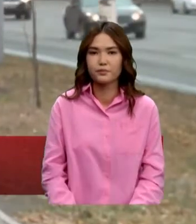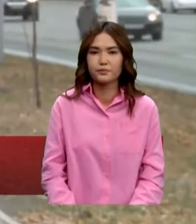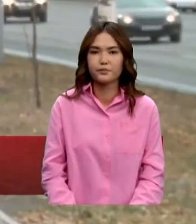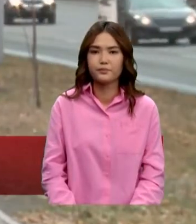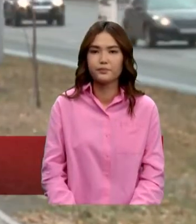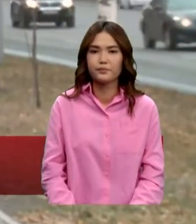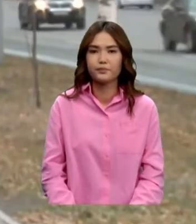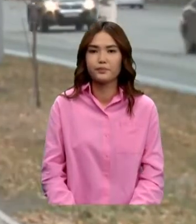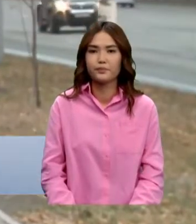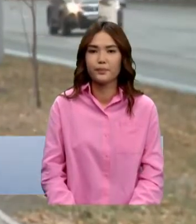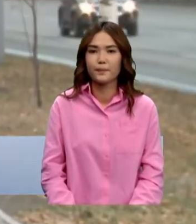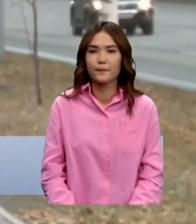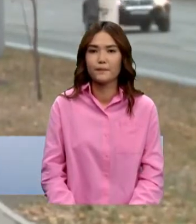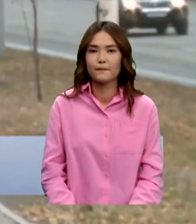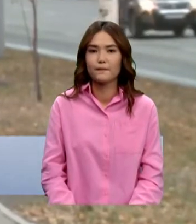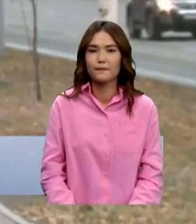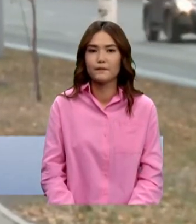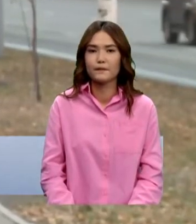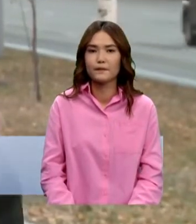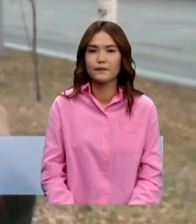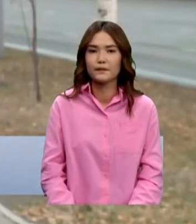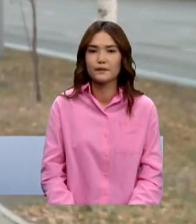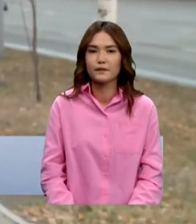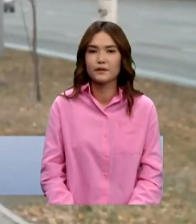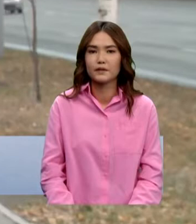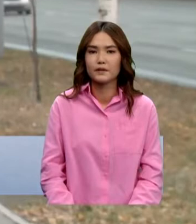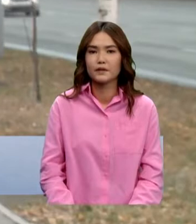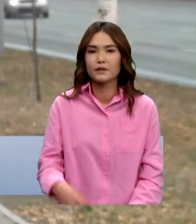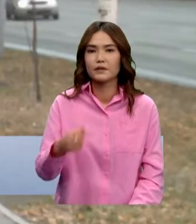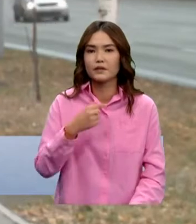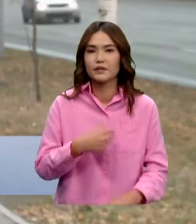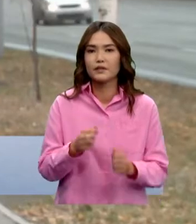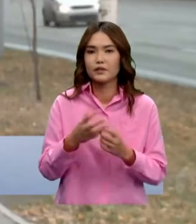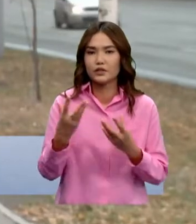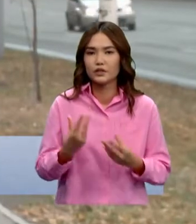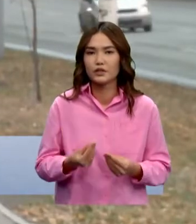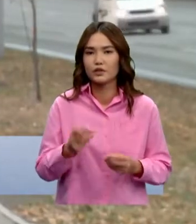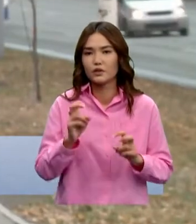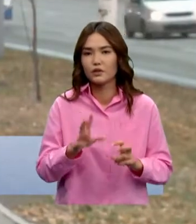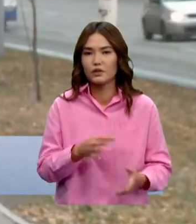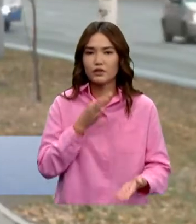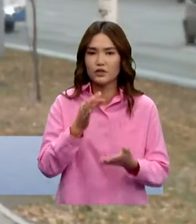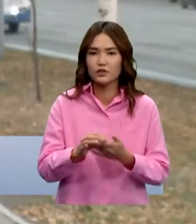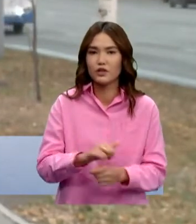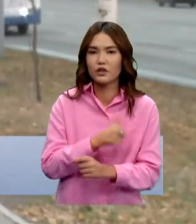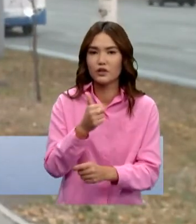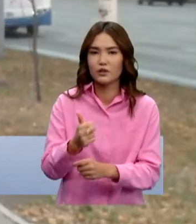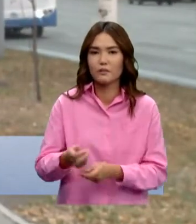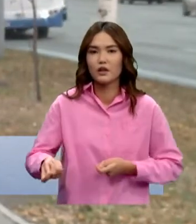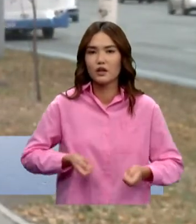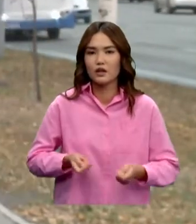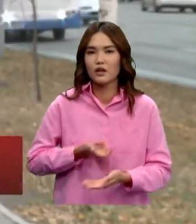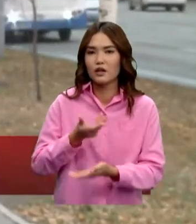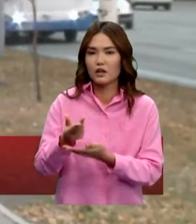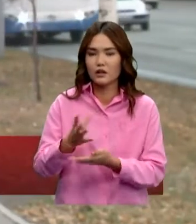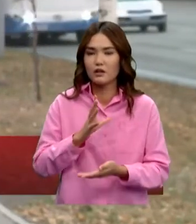Мы хотим донести. Да, нафиг. Біз осы үшін күресіп жүрміз. Жоғарыда отырған жауапты мекеменің басшылары мен әкімдер өтінішімізді